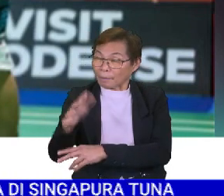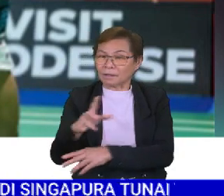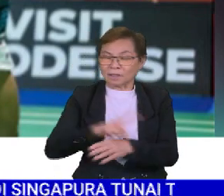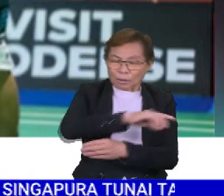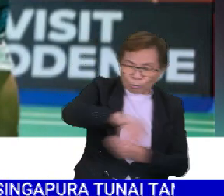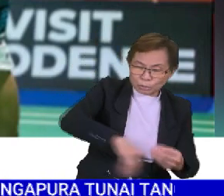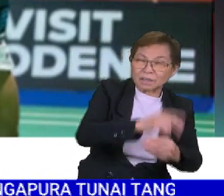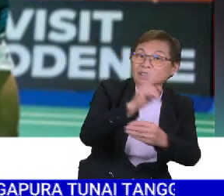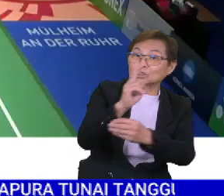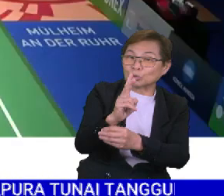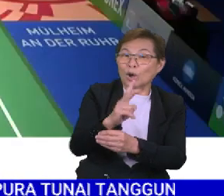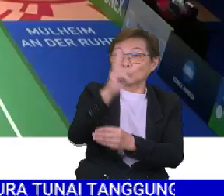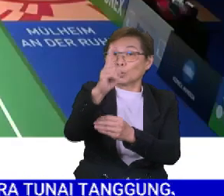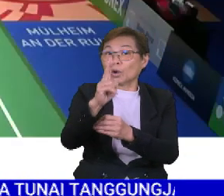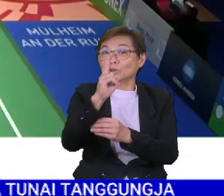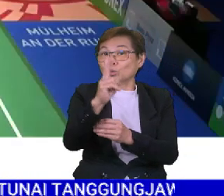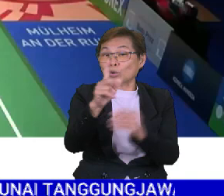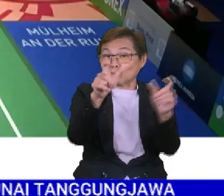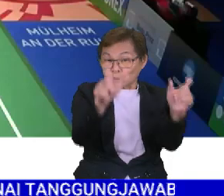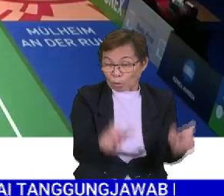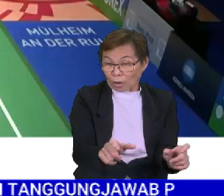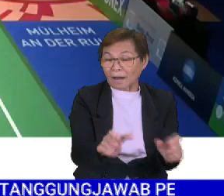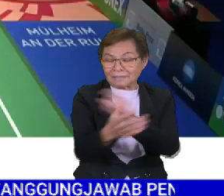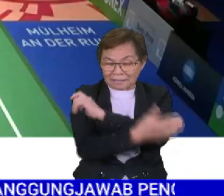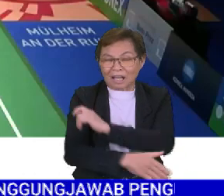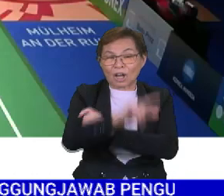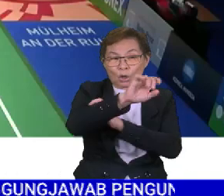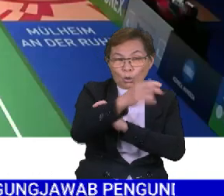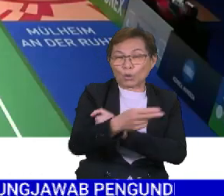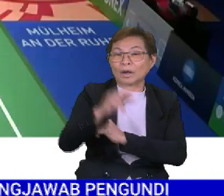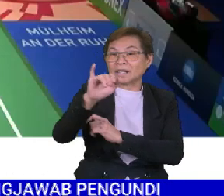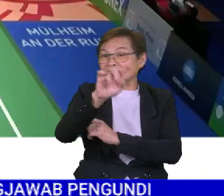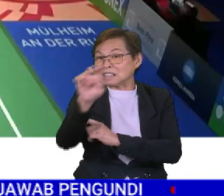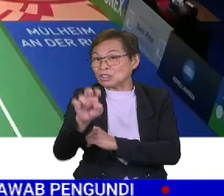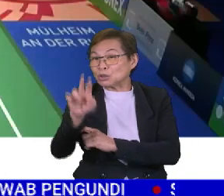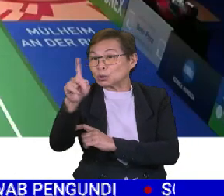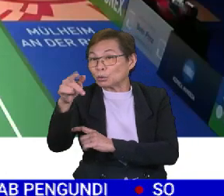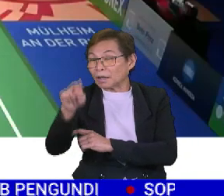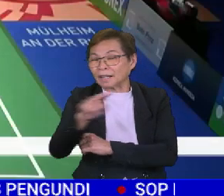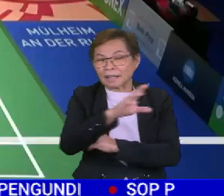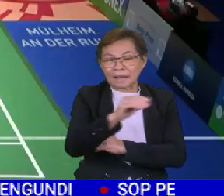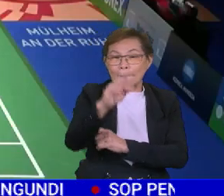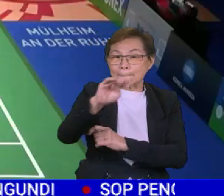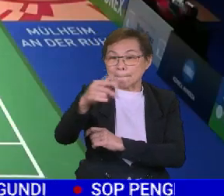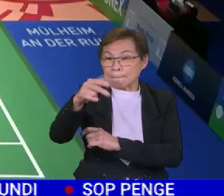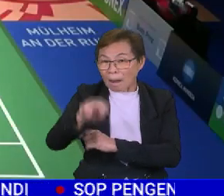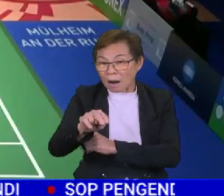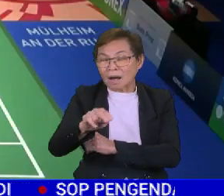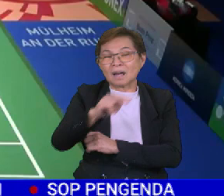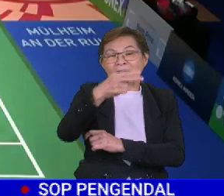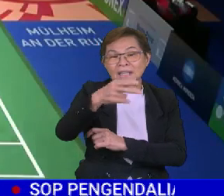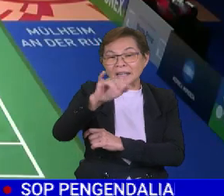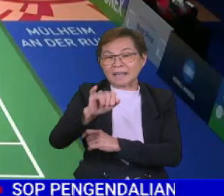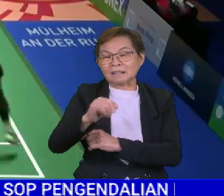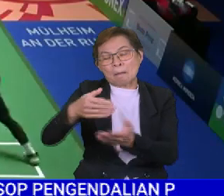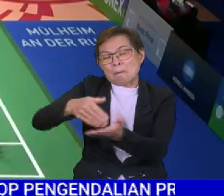di pusingan kedua. Dua lagi beregu lelaki negara, Goh Zifei, Nur Izzuddin Rumsani serta Man Wei Chong, Ti Kai Wun